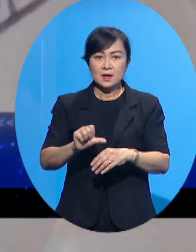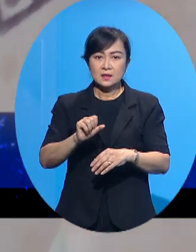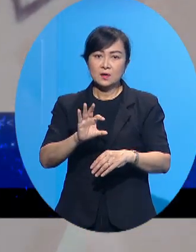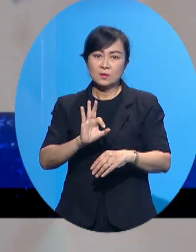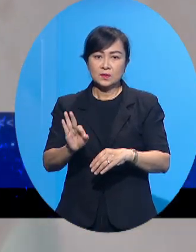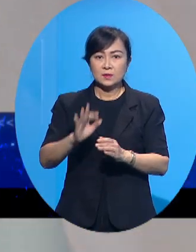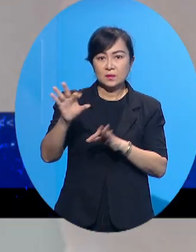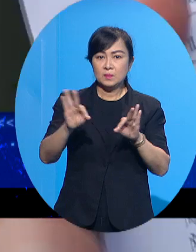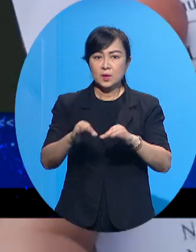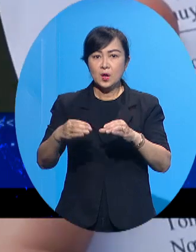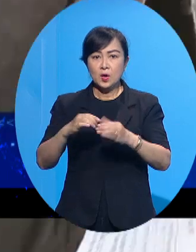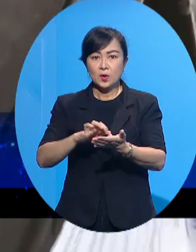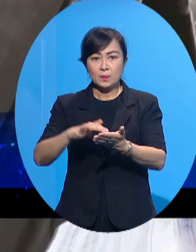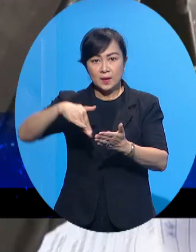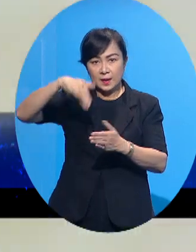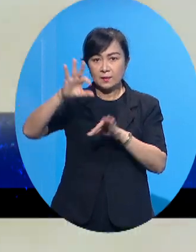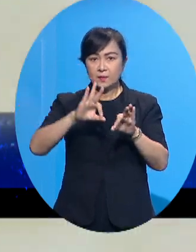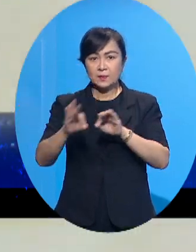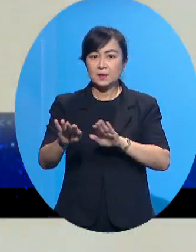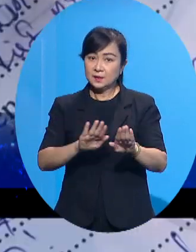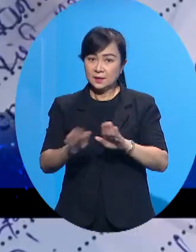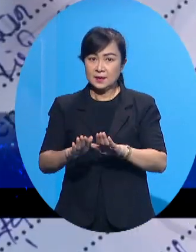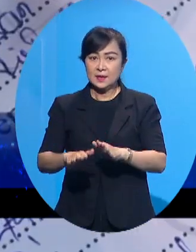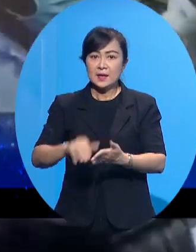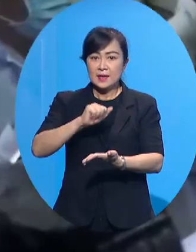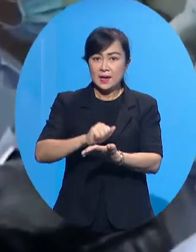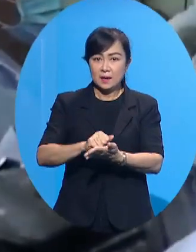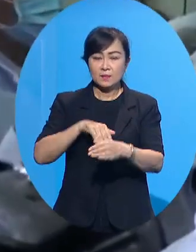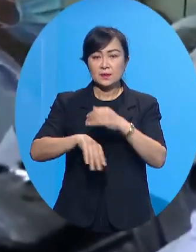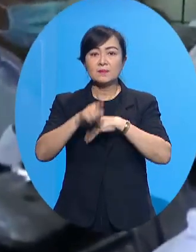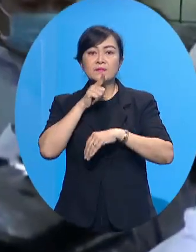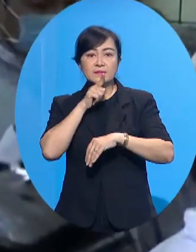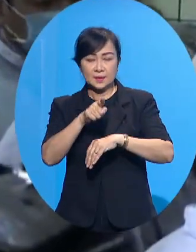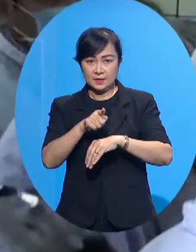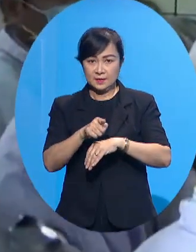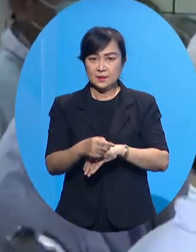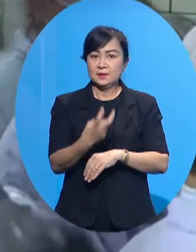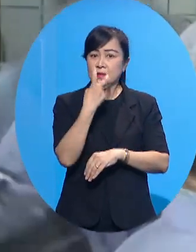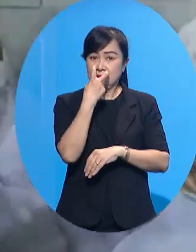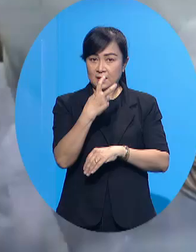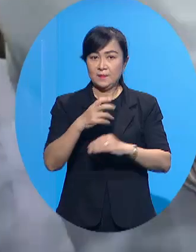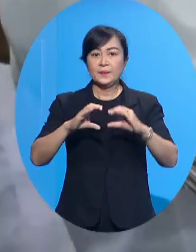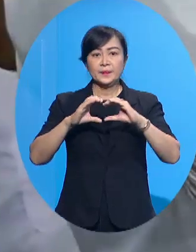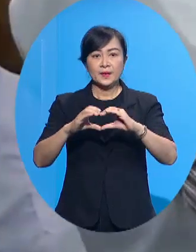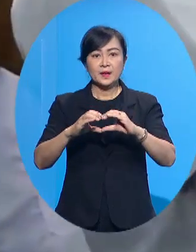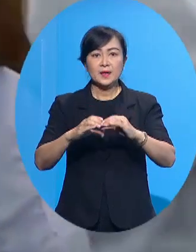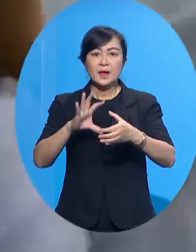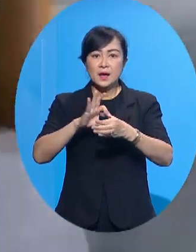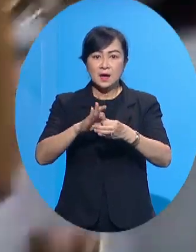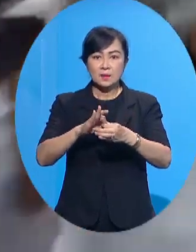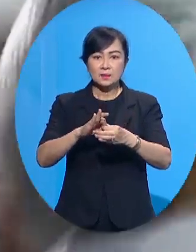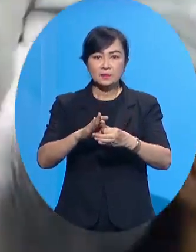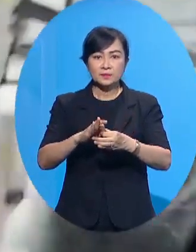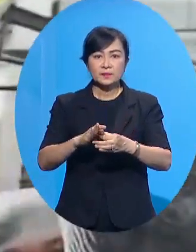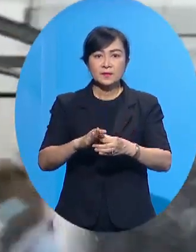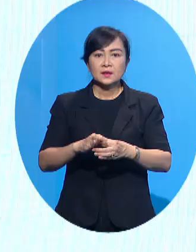Sở Công Thương Thành phố Hồ Chí Minh và Hội Công nghệ cao Thành phố Hồ Chí Minh thực hiện đang được áp dụng trong thực tế. Đây được xem là mô hình hợp tác công